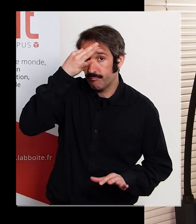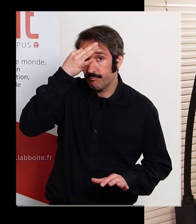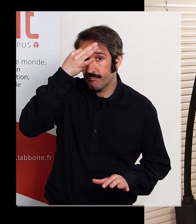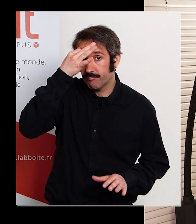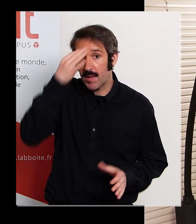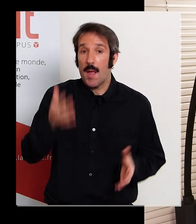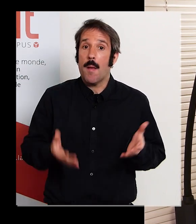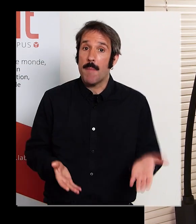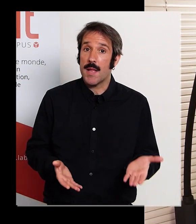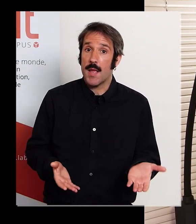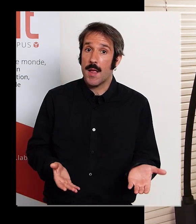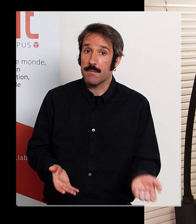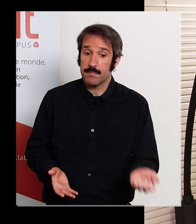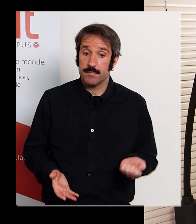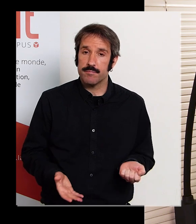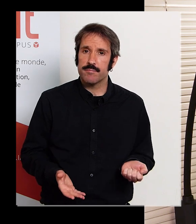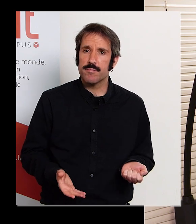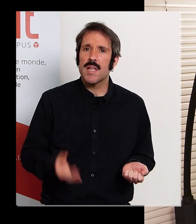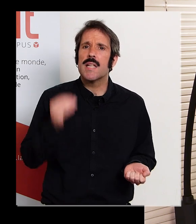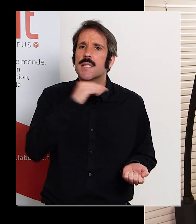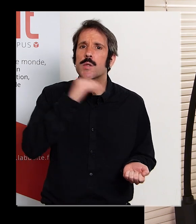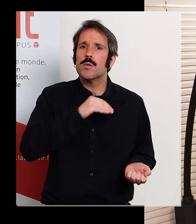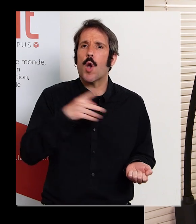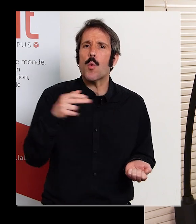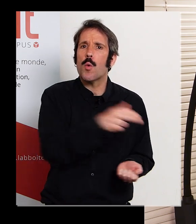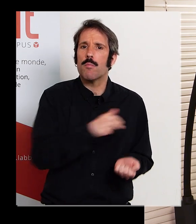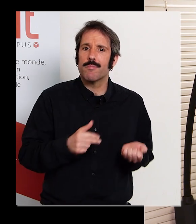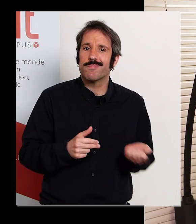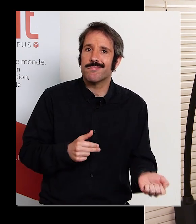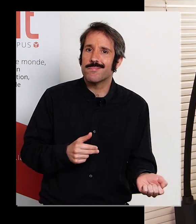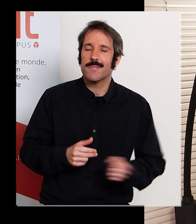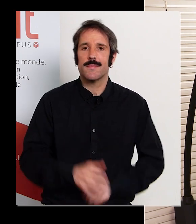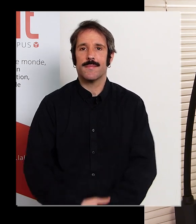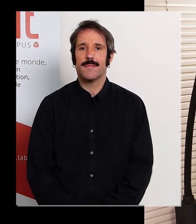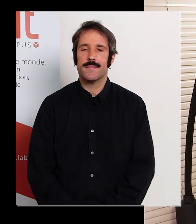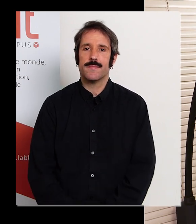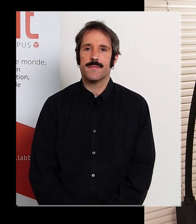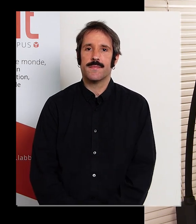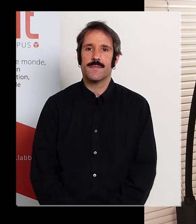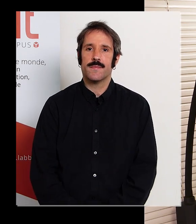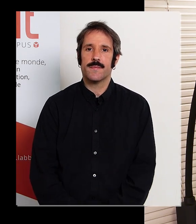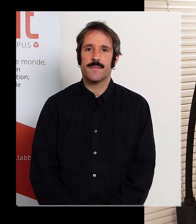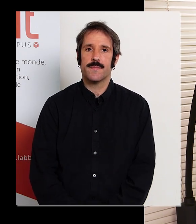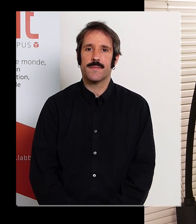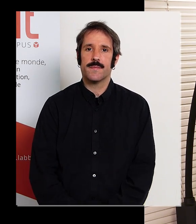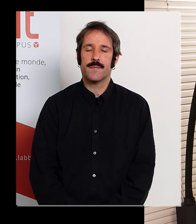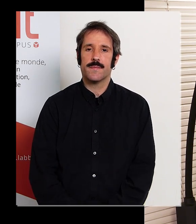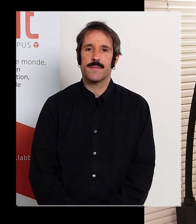Et n'hésitez pas à mettre le panier qui permet de récupérer les tissus qui vont être découpés.